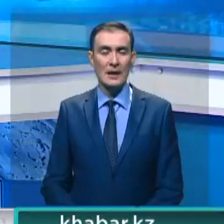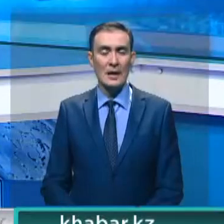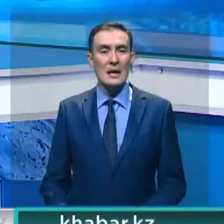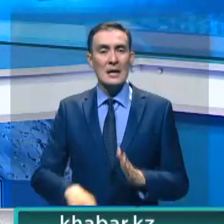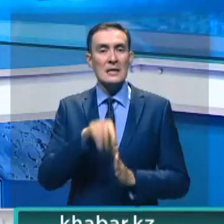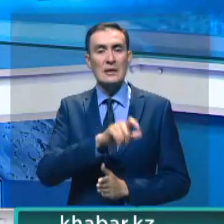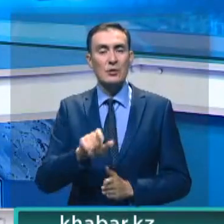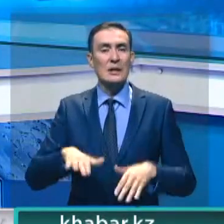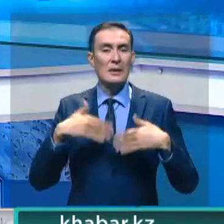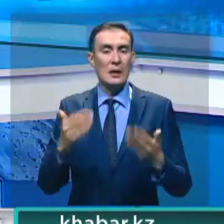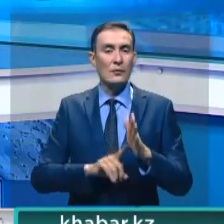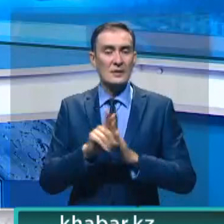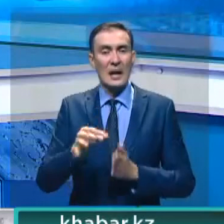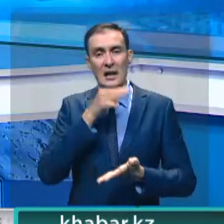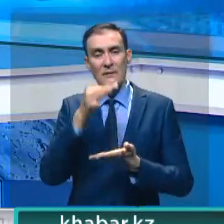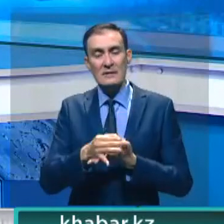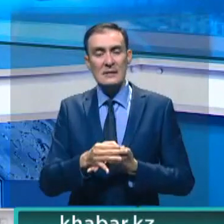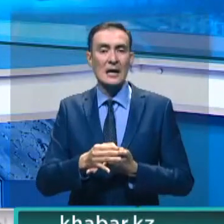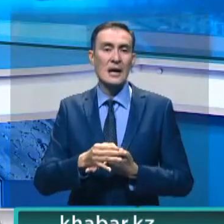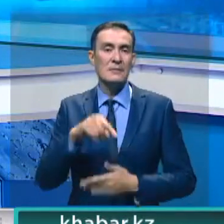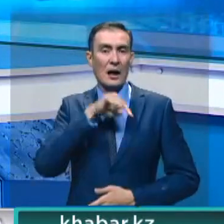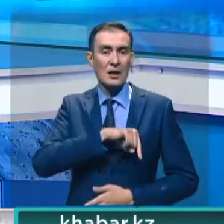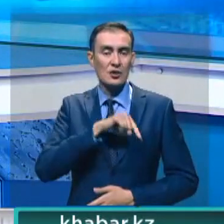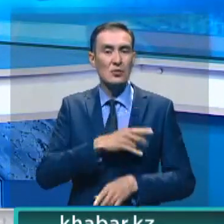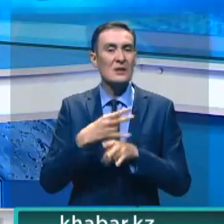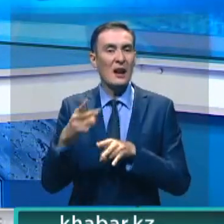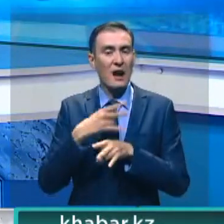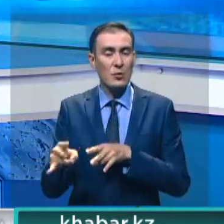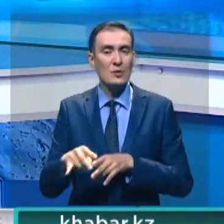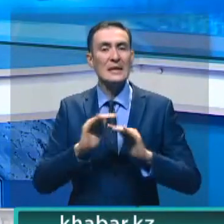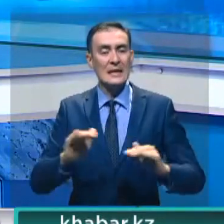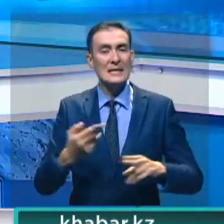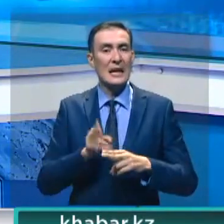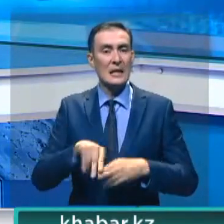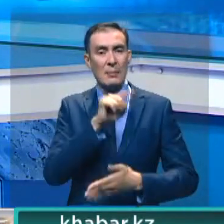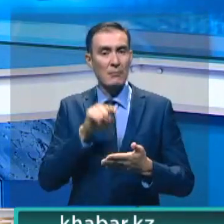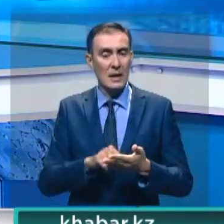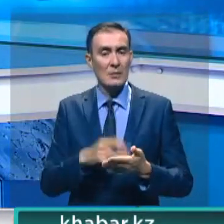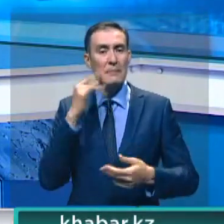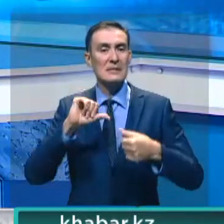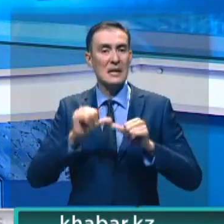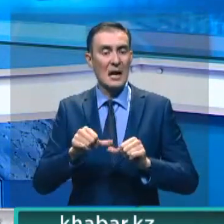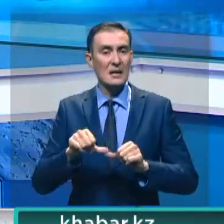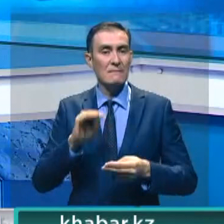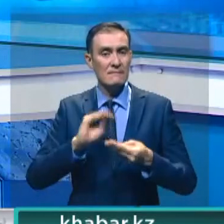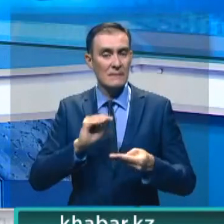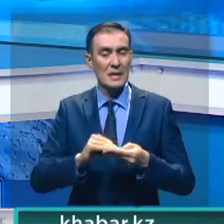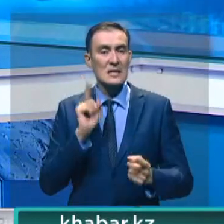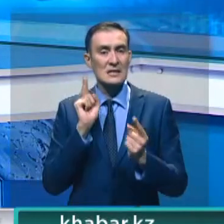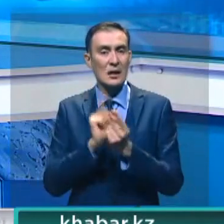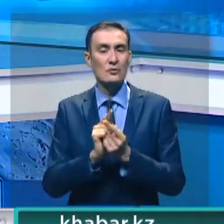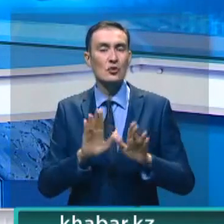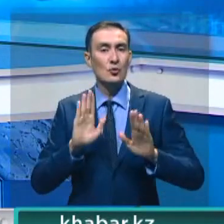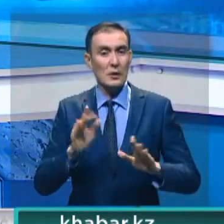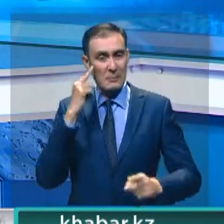Мажилисмены предлагают ввести ответственность за психологическую травлю детей. С этой проблемой, причем на постоянной основе,